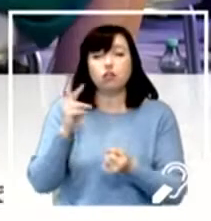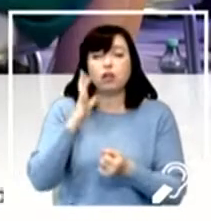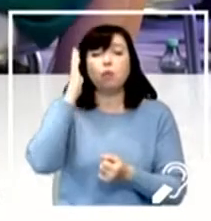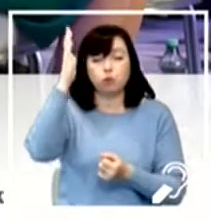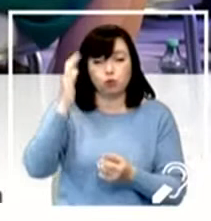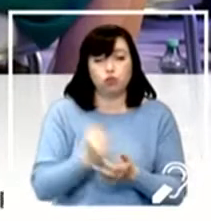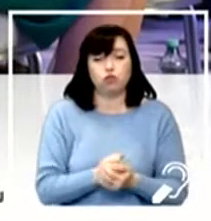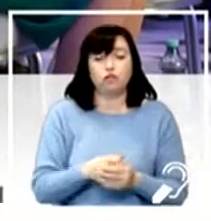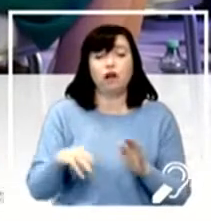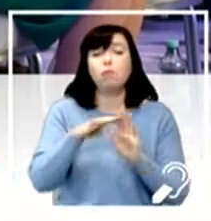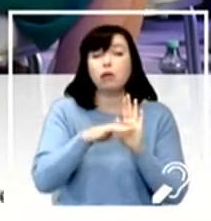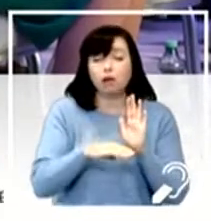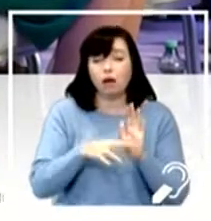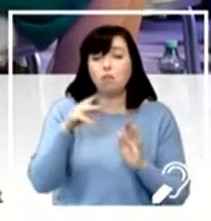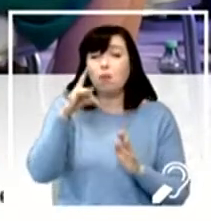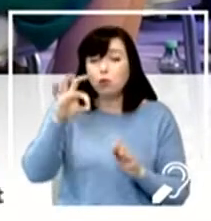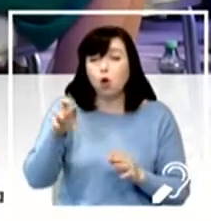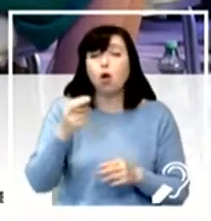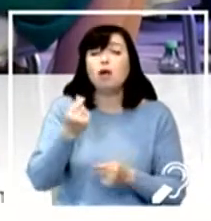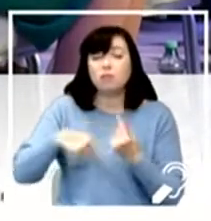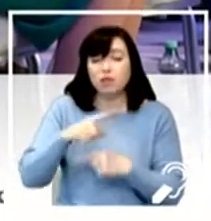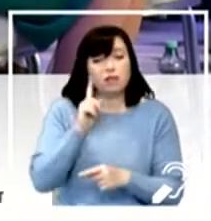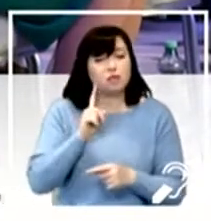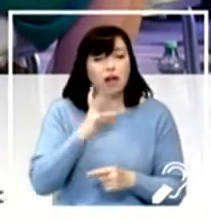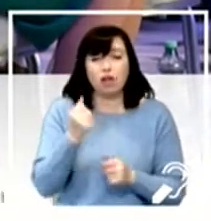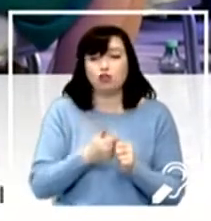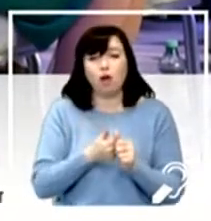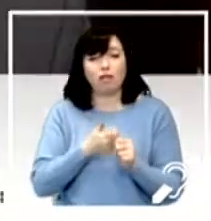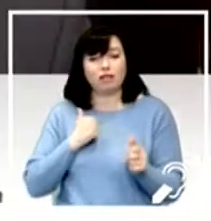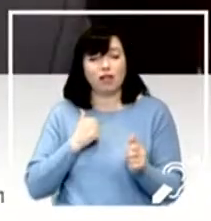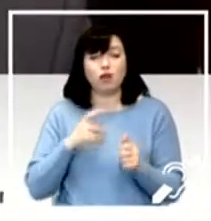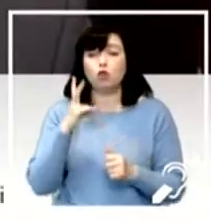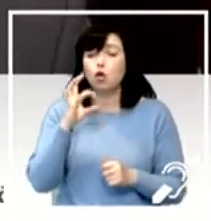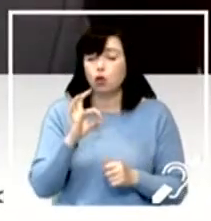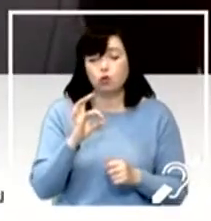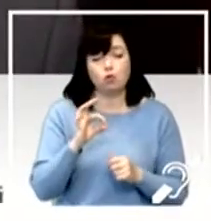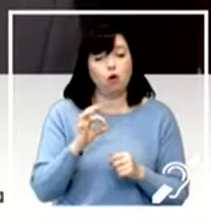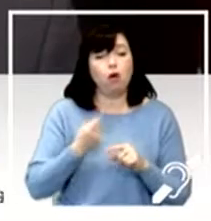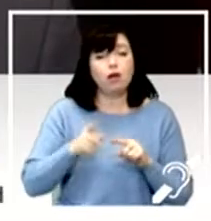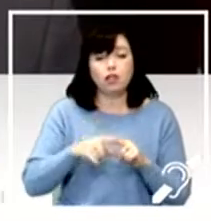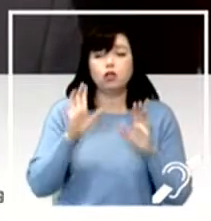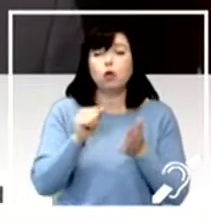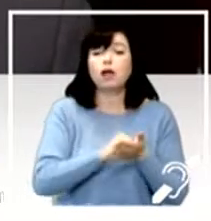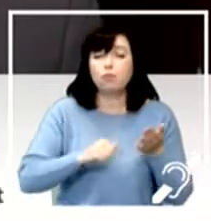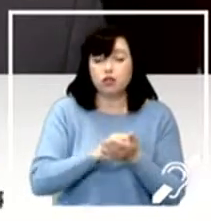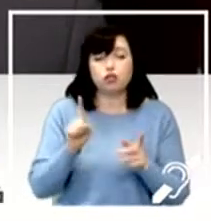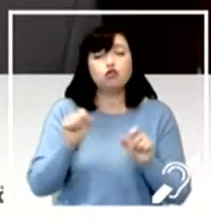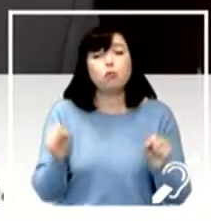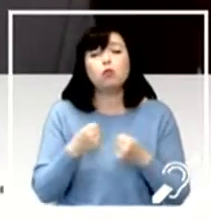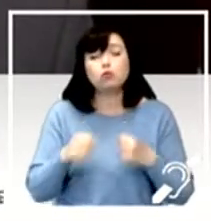dezvoltare. Agenda pro-business rămâne încă în urmă, dar aceasta este doar motiv de a